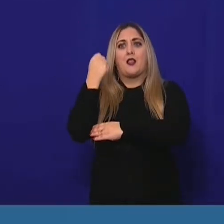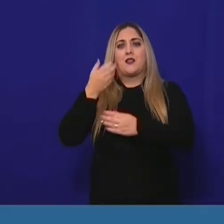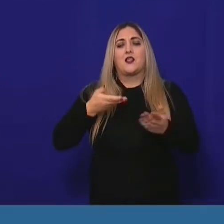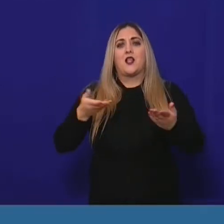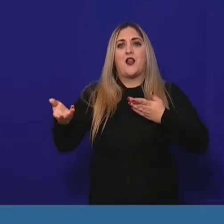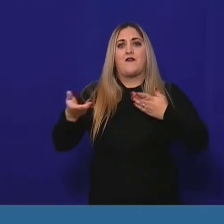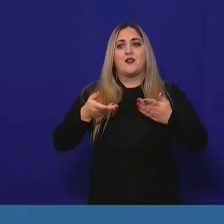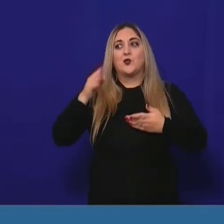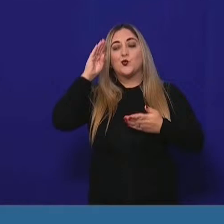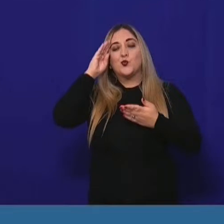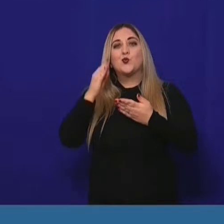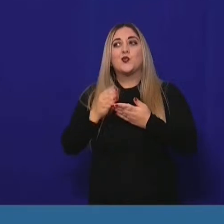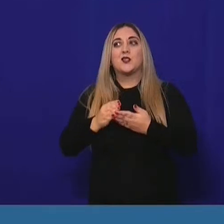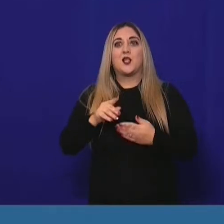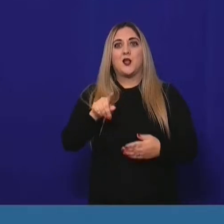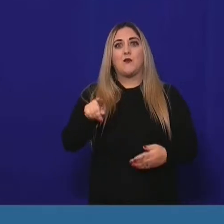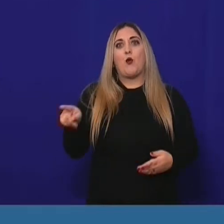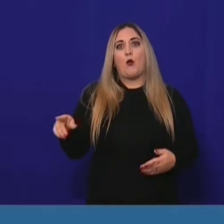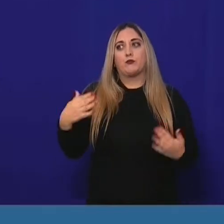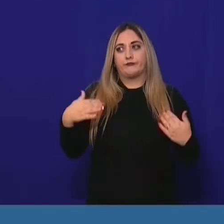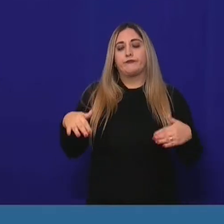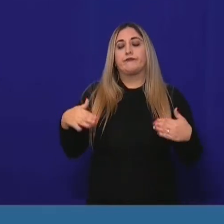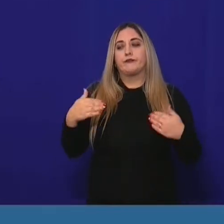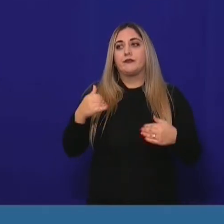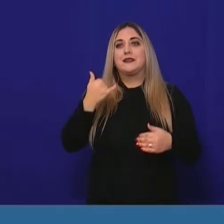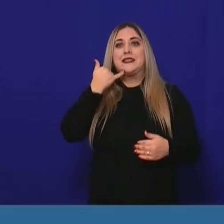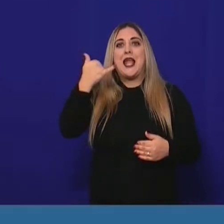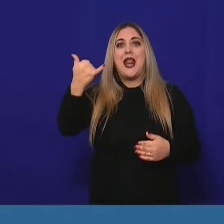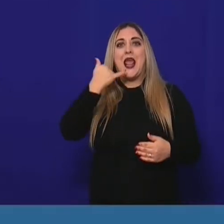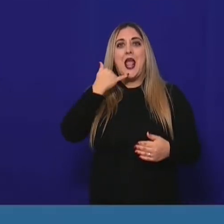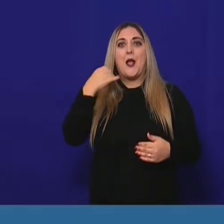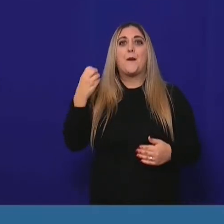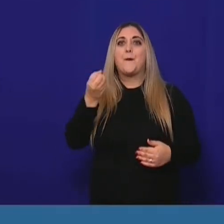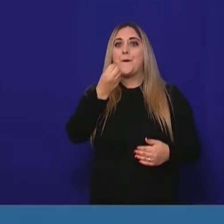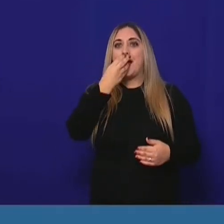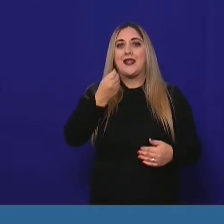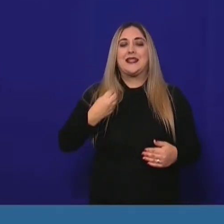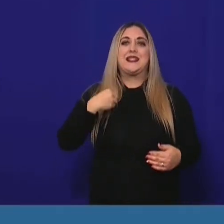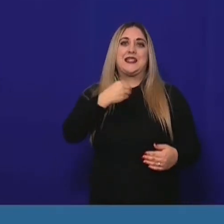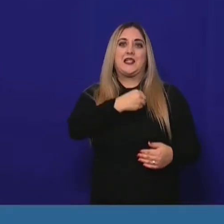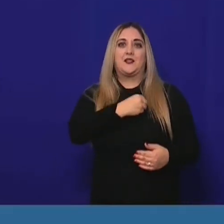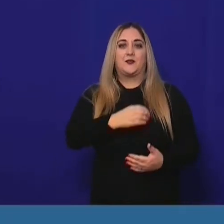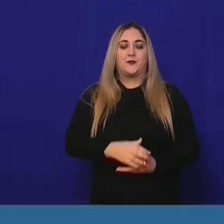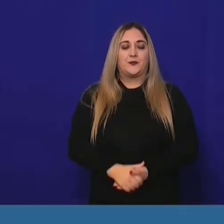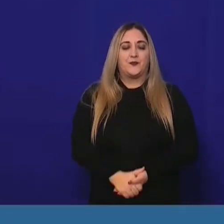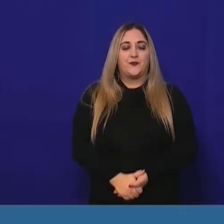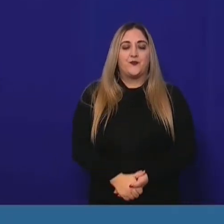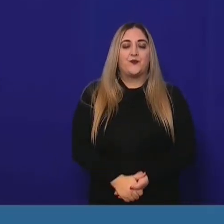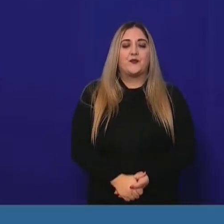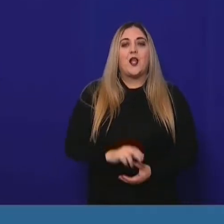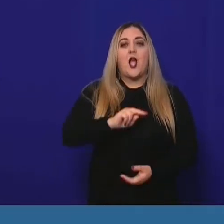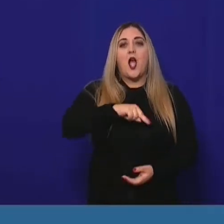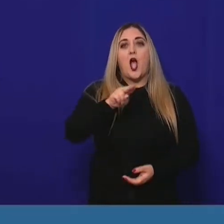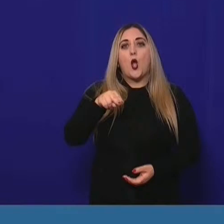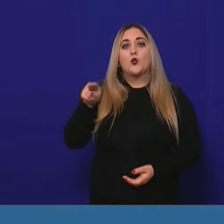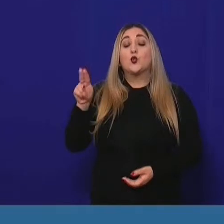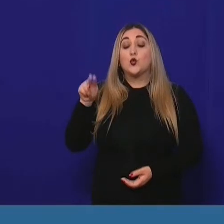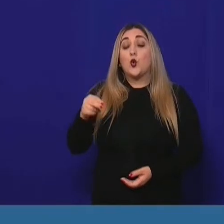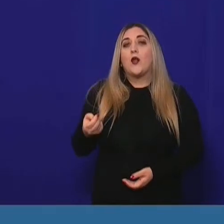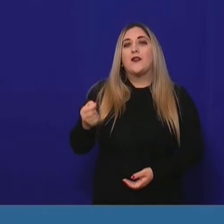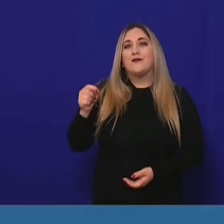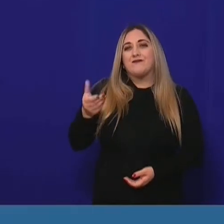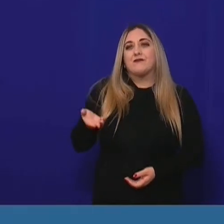dawn il-pazjenti permezz ukoll tal-telemedicine. Għawdex ukoll, bħalma rajtu kellna għażieda